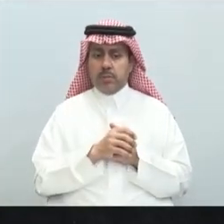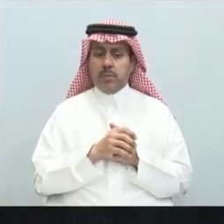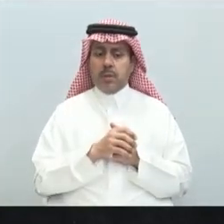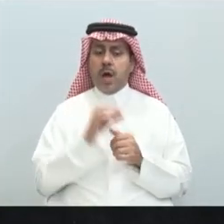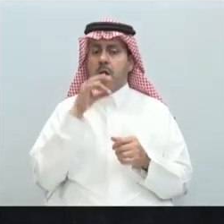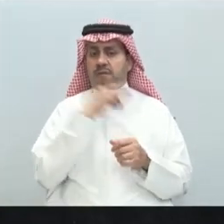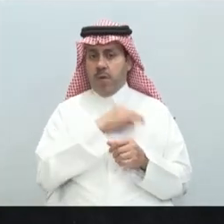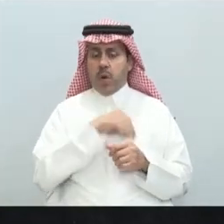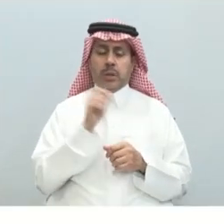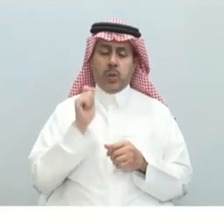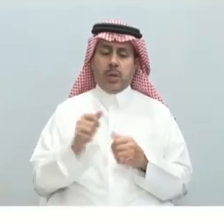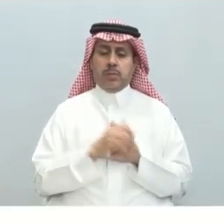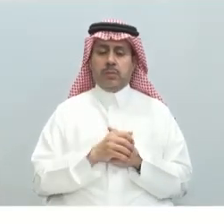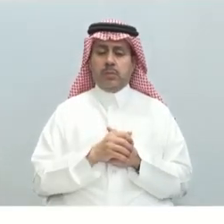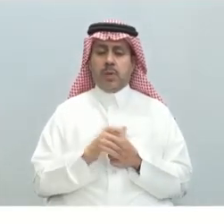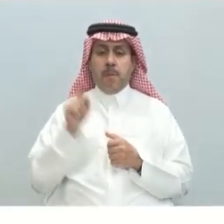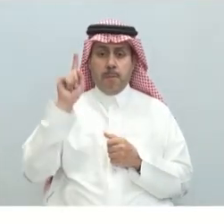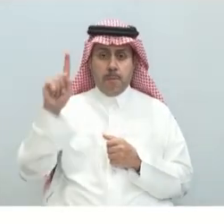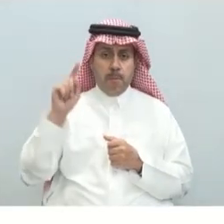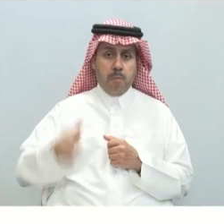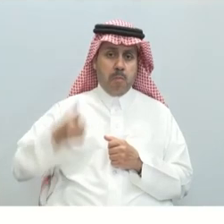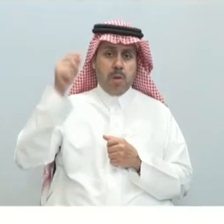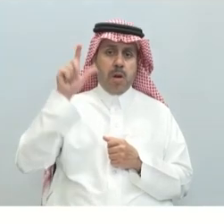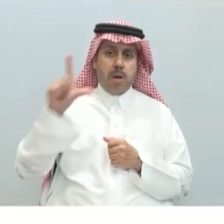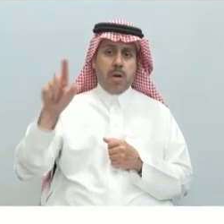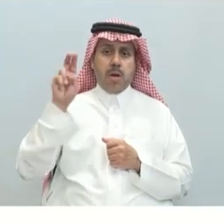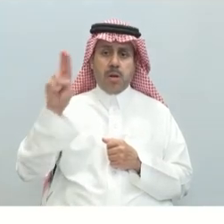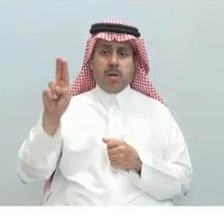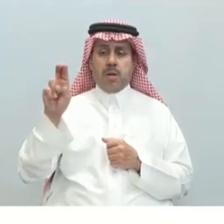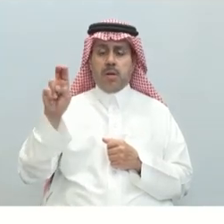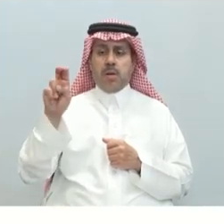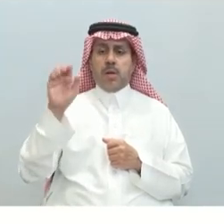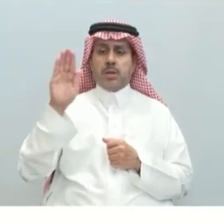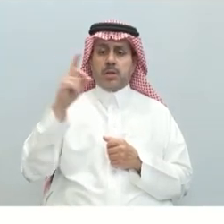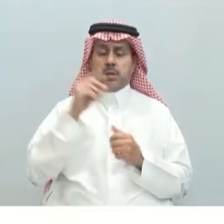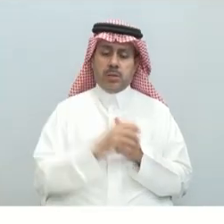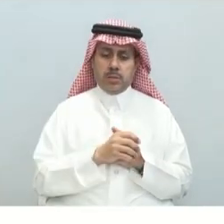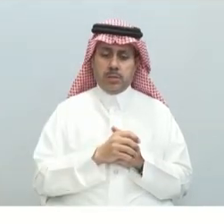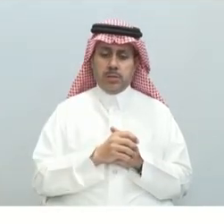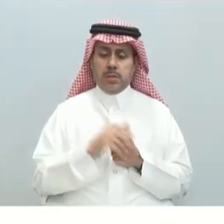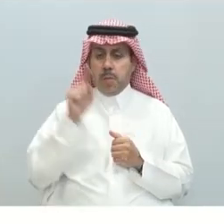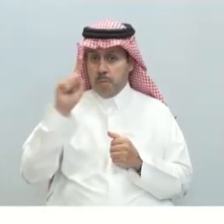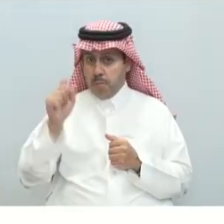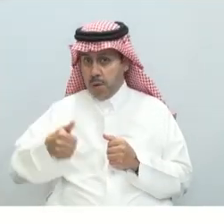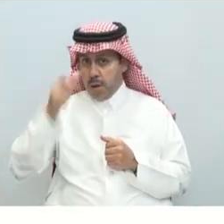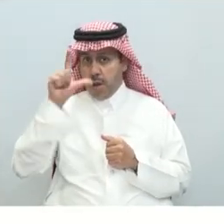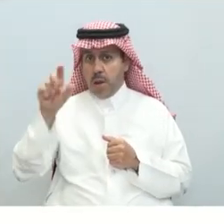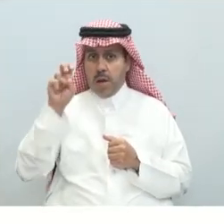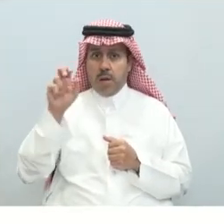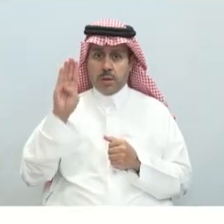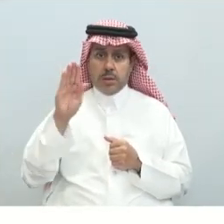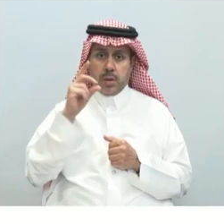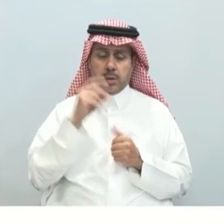الفوائد والاحكام عندنا قول الله جل وعلى بالقسط ما المراد هنا بالقسط المراد به